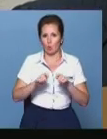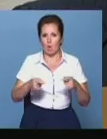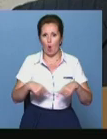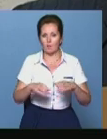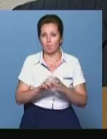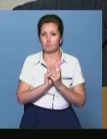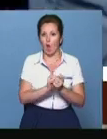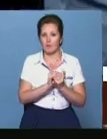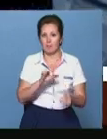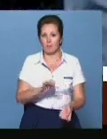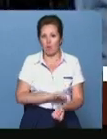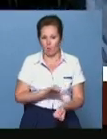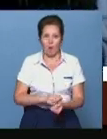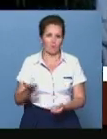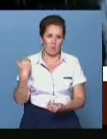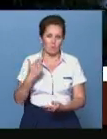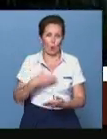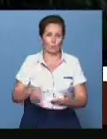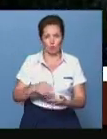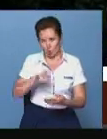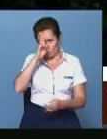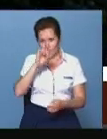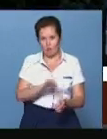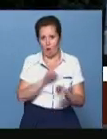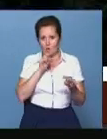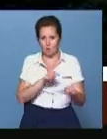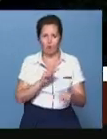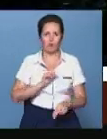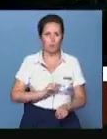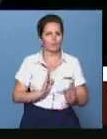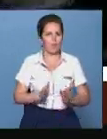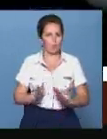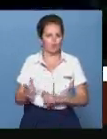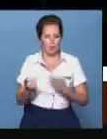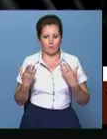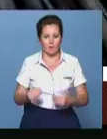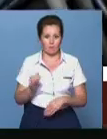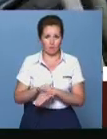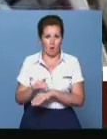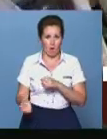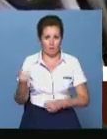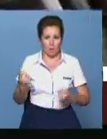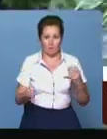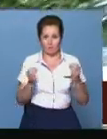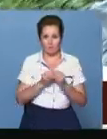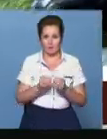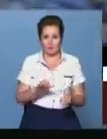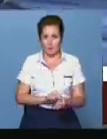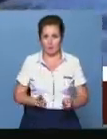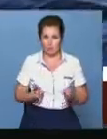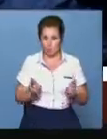наркотиками вместо упраздненного госнаркоконтроля. Работа налажена. В день сотрудники выявляют по 10 наркопреступлений.